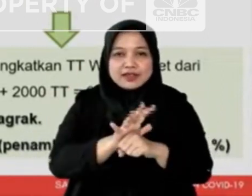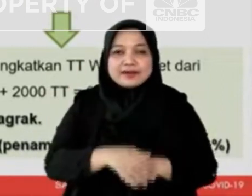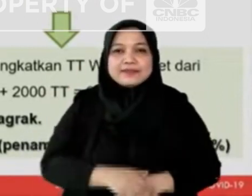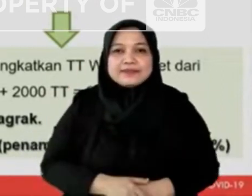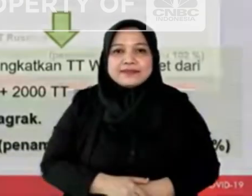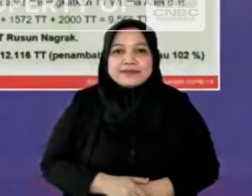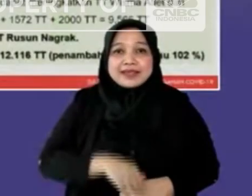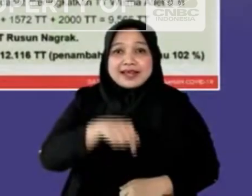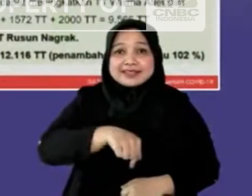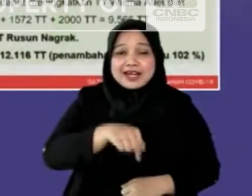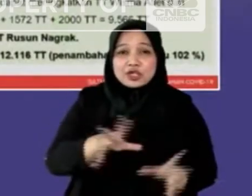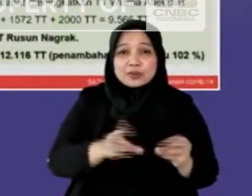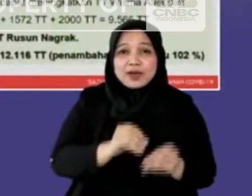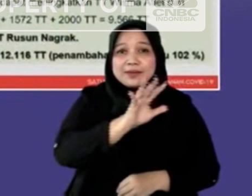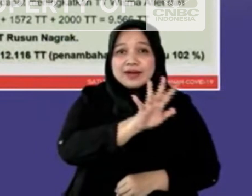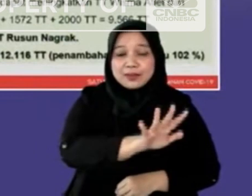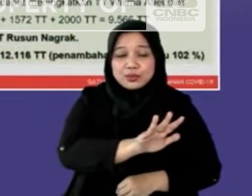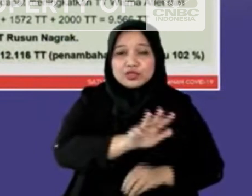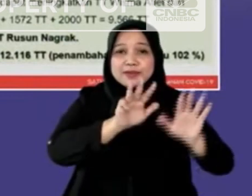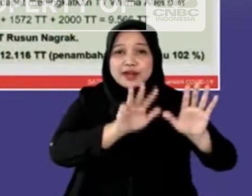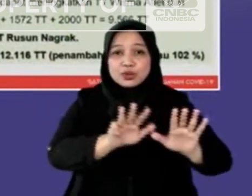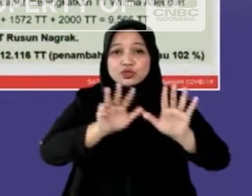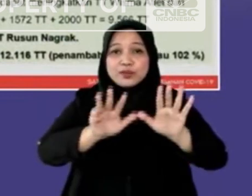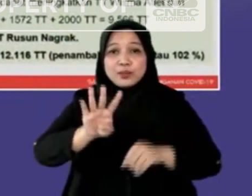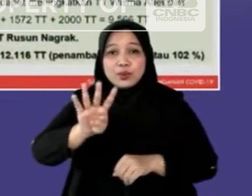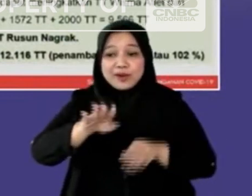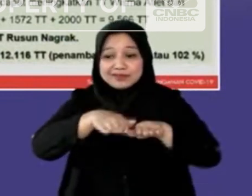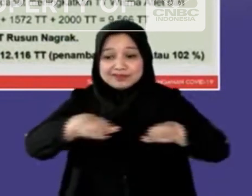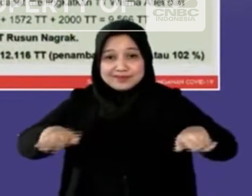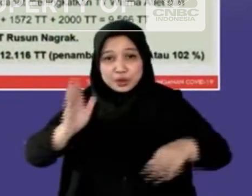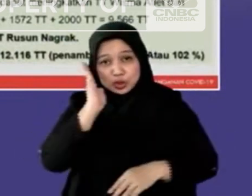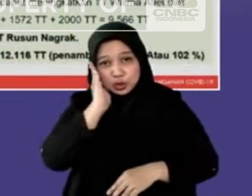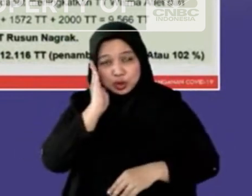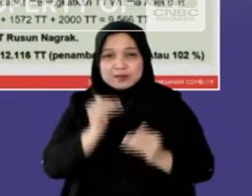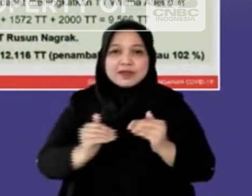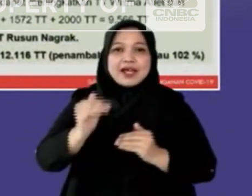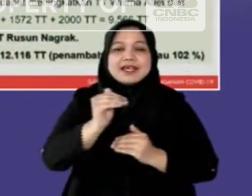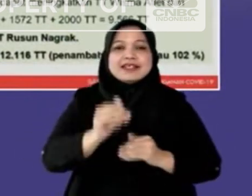dari kondisi sekarang 5994 tempat tidur menjadi